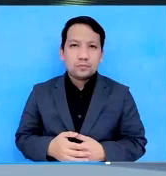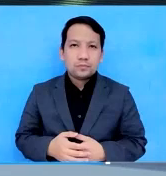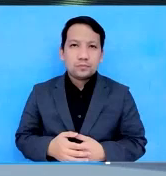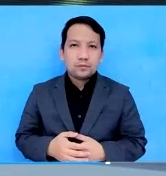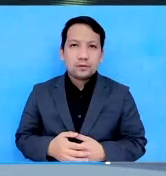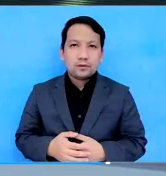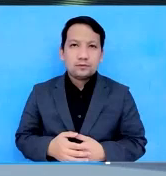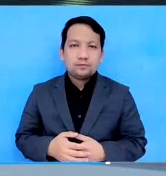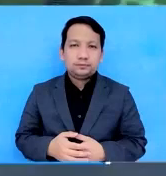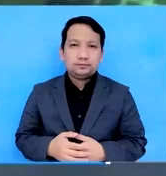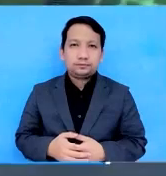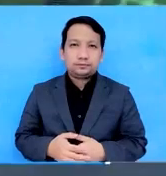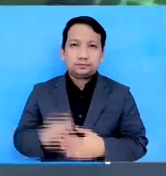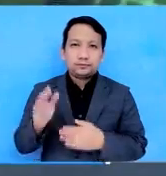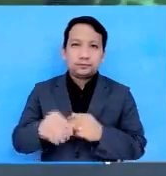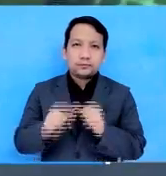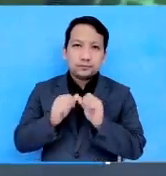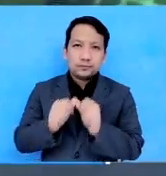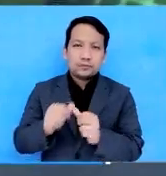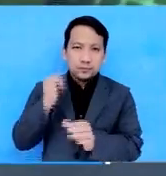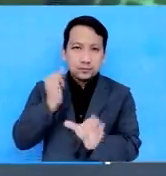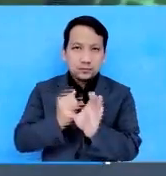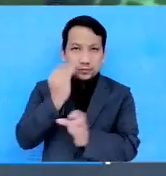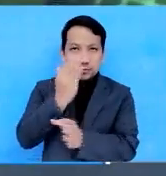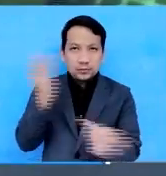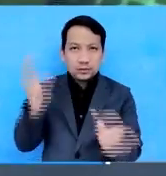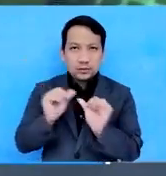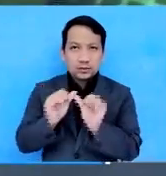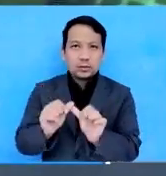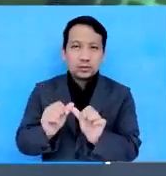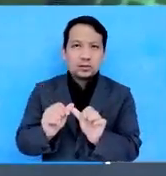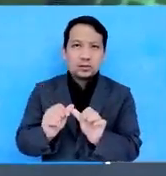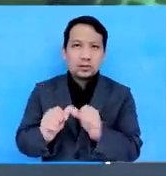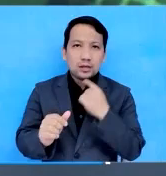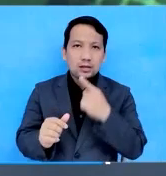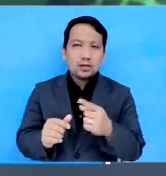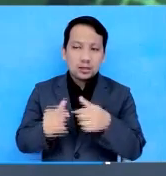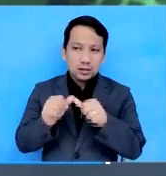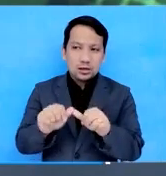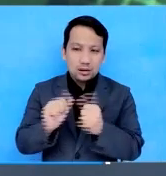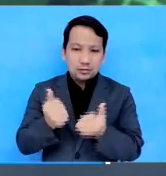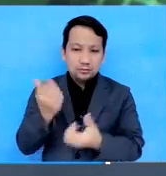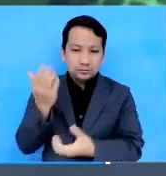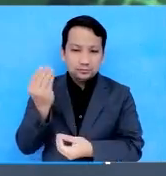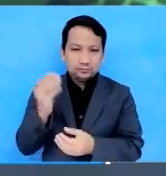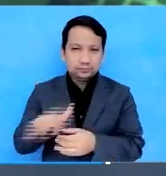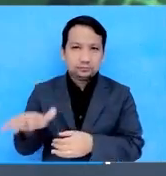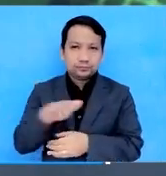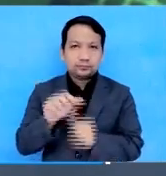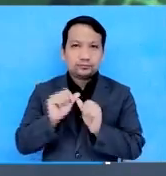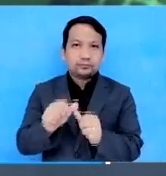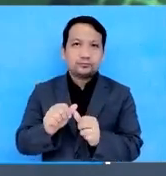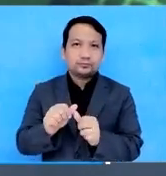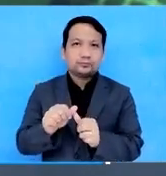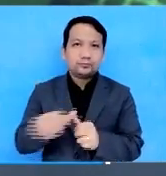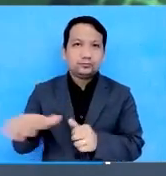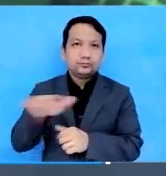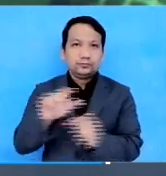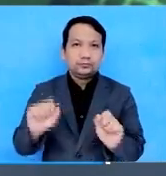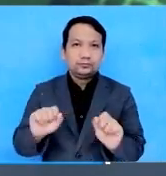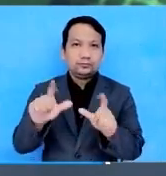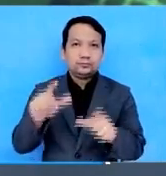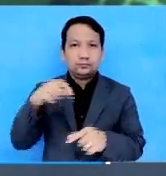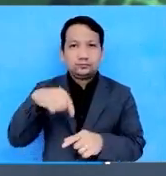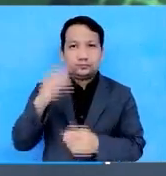Ngayong balikpasada na ang mga jeepney kasunod ng paghinto ng transport strike, kumustahin natin ang sitwasyon sa mga lansangan. Live mula sa Quezon